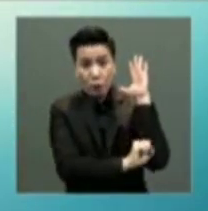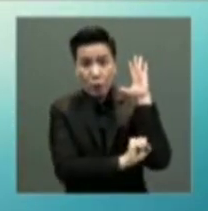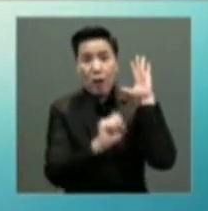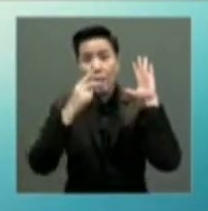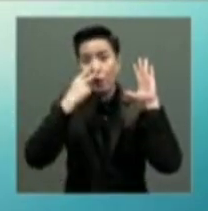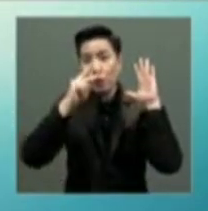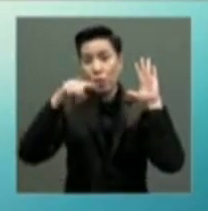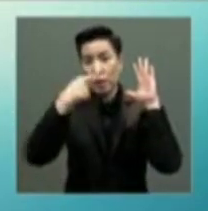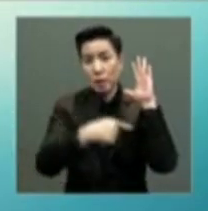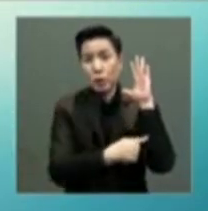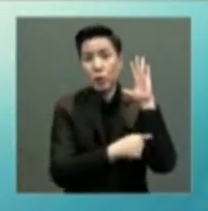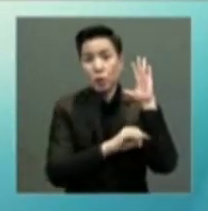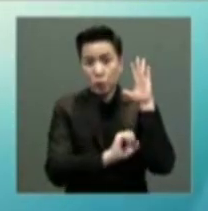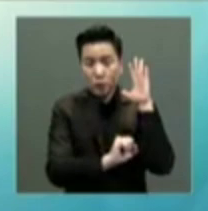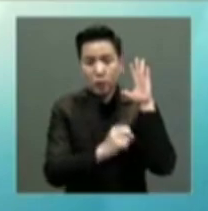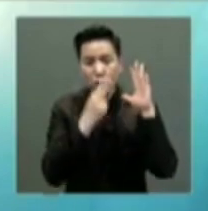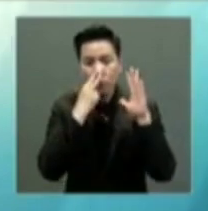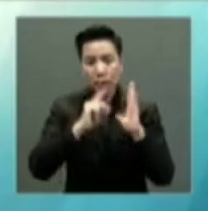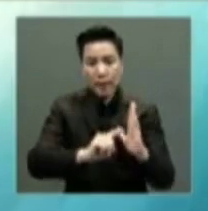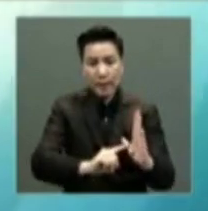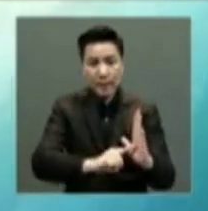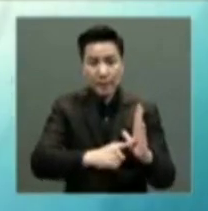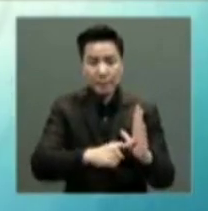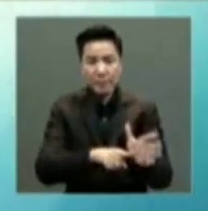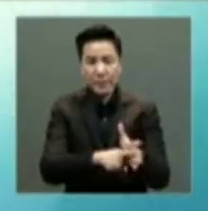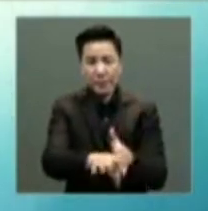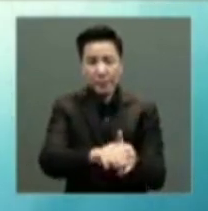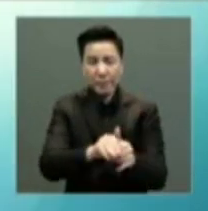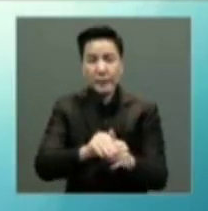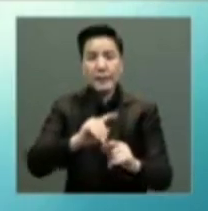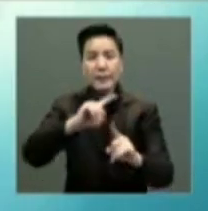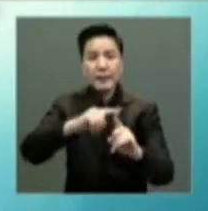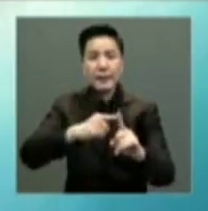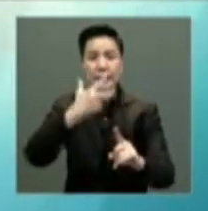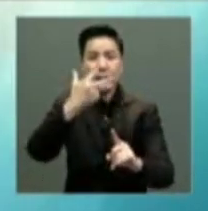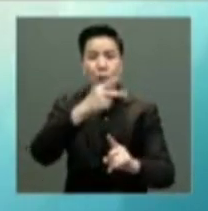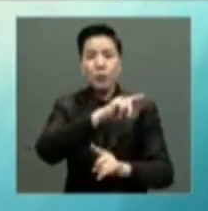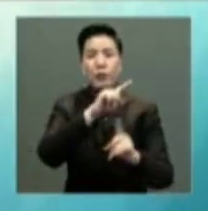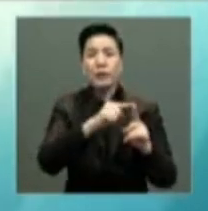และก็จะเห็นว่าก็เริ่มต้นตั้งแต่วันที่ 16